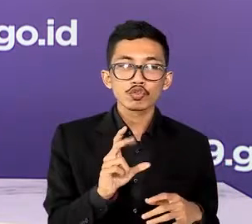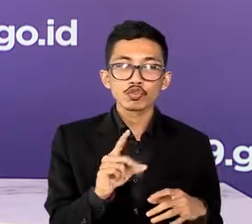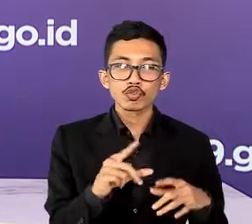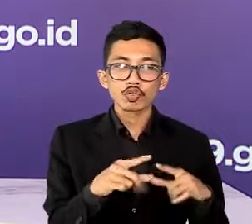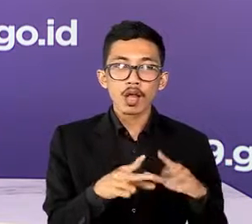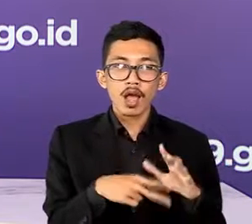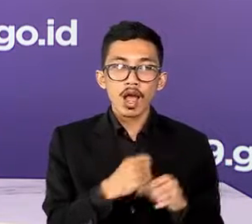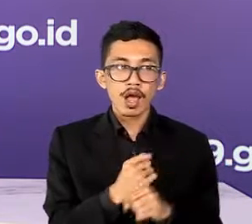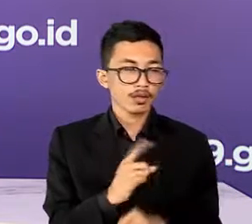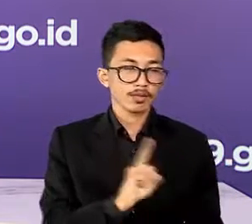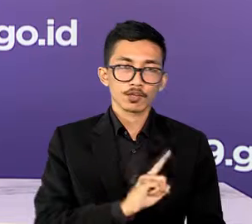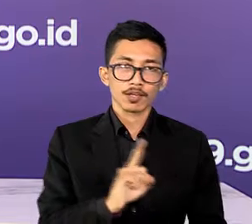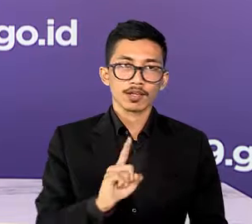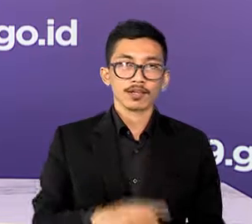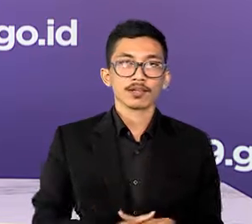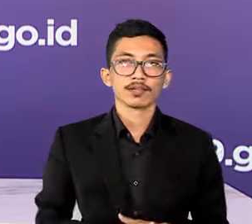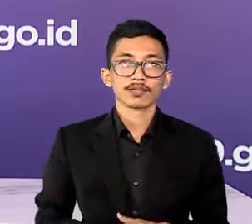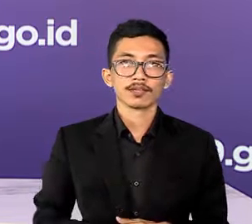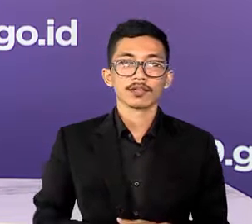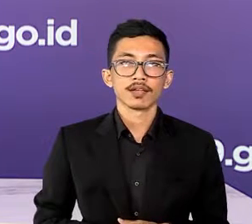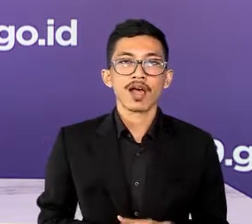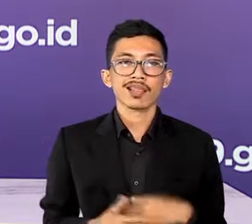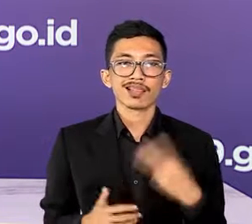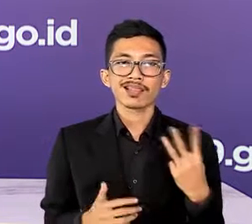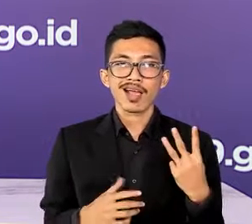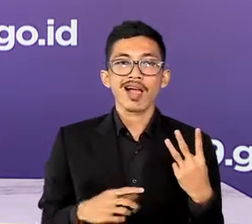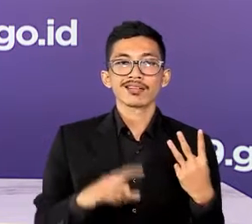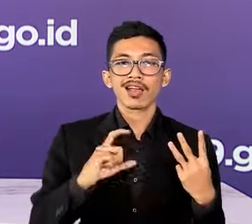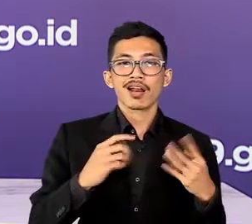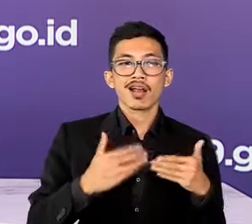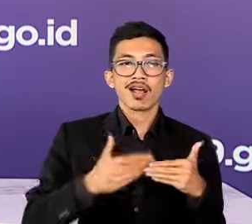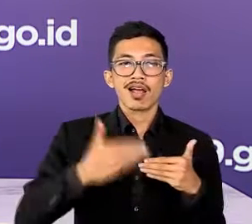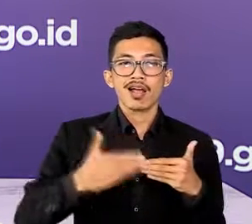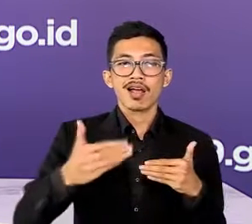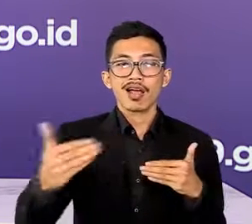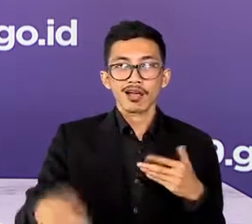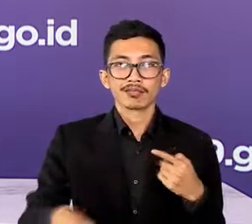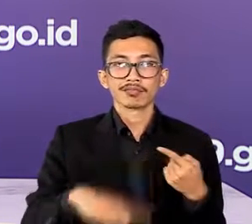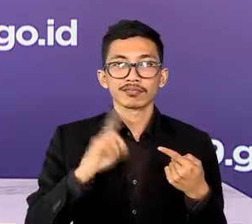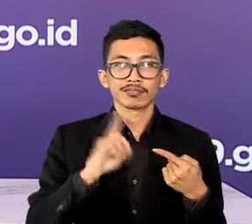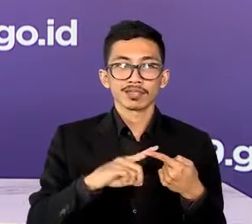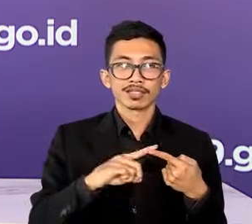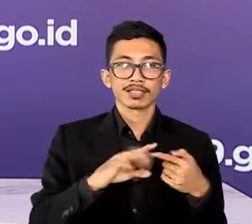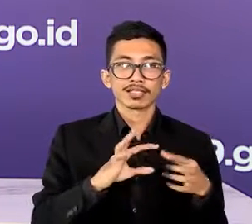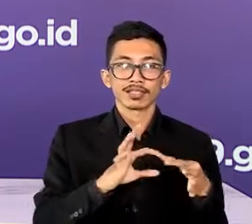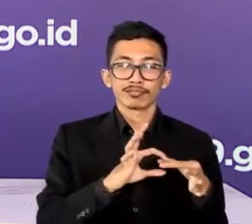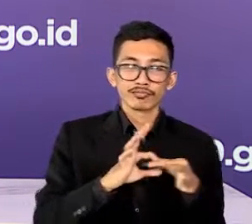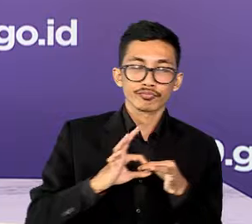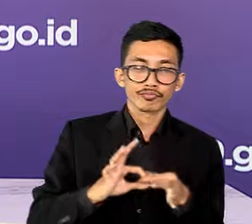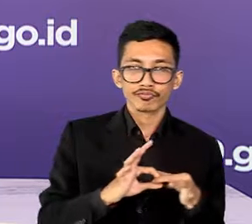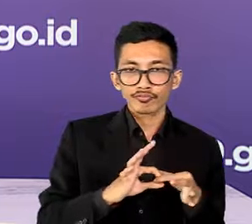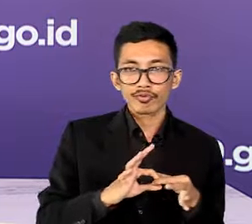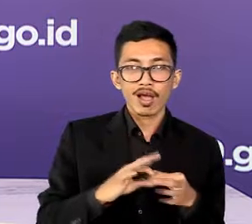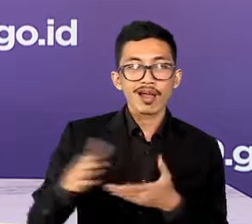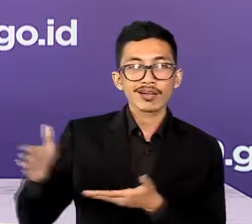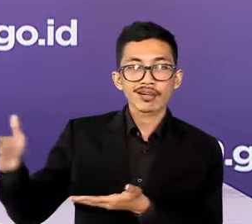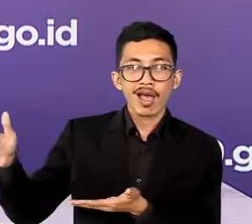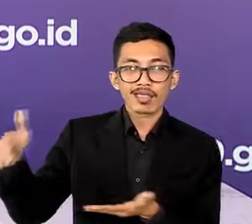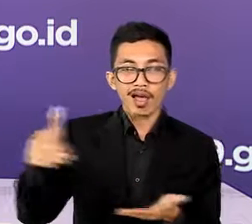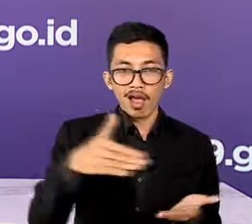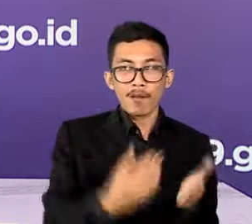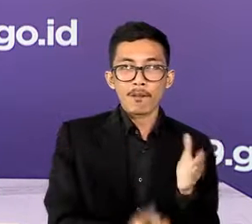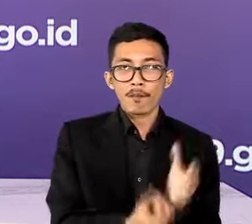Hal ini dilakukan melalui tiga langkah strategis yaitu melakukan sinkronisasi dan pemadanan data